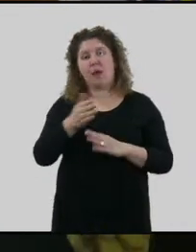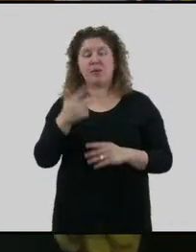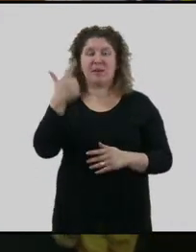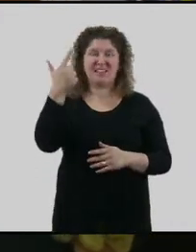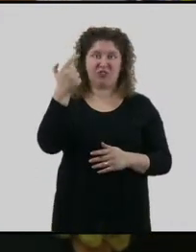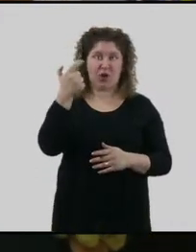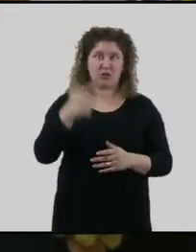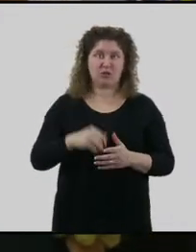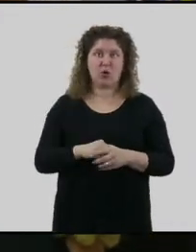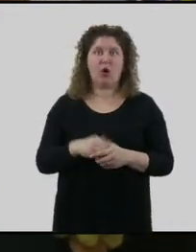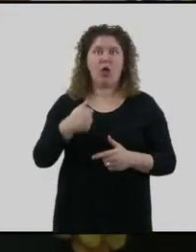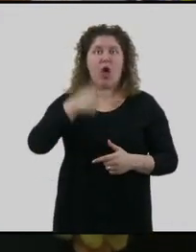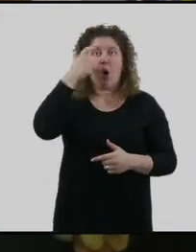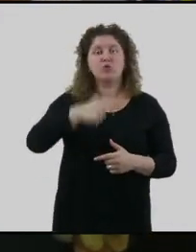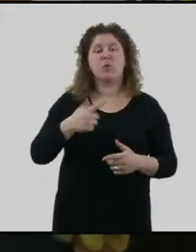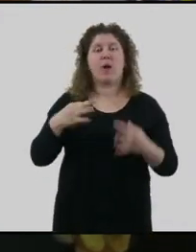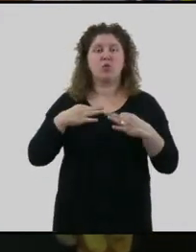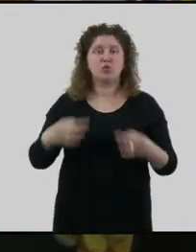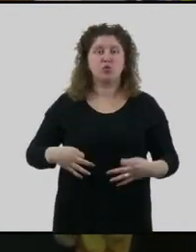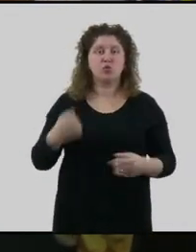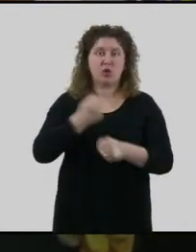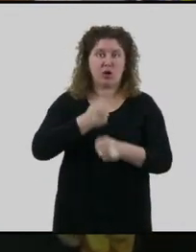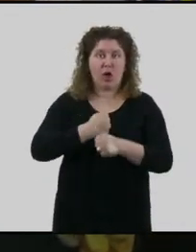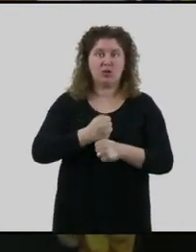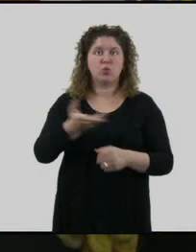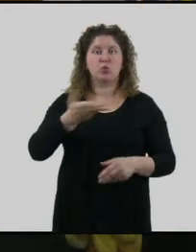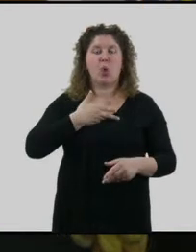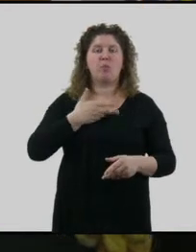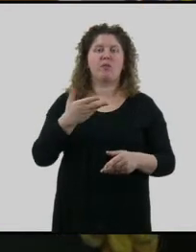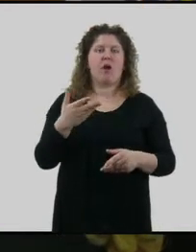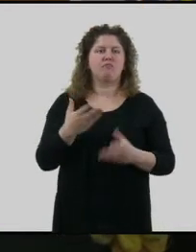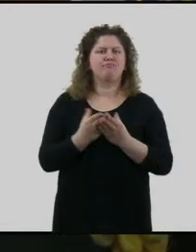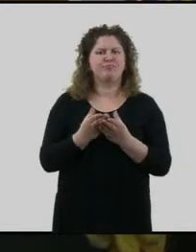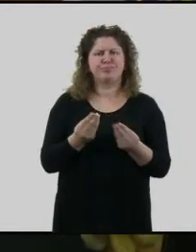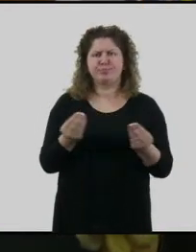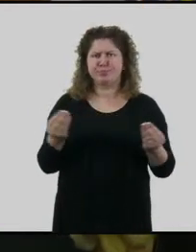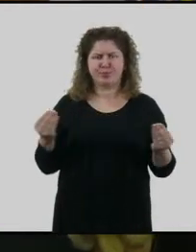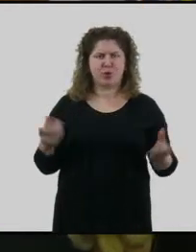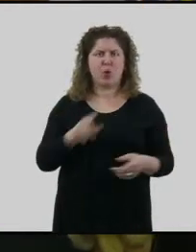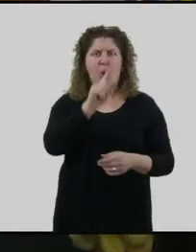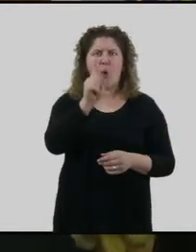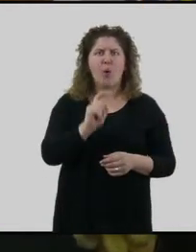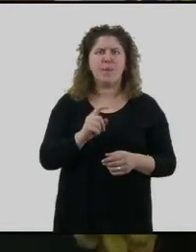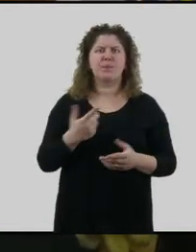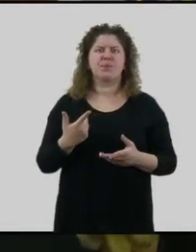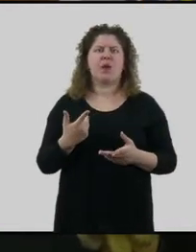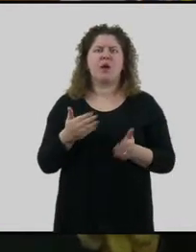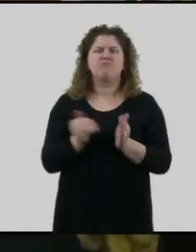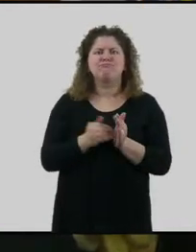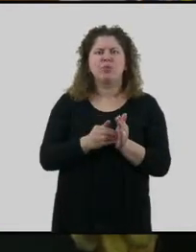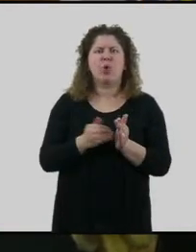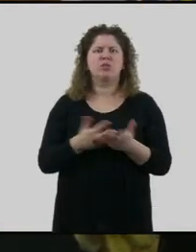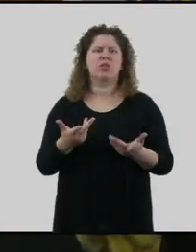1:200. Ja osobno kao stručni djelatnik dobivam masu upita za potrebe